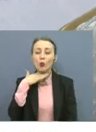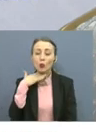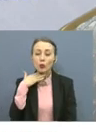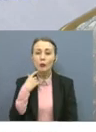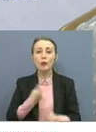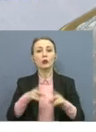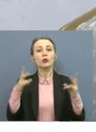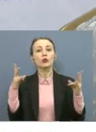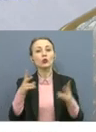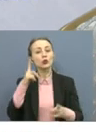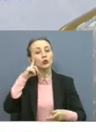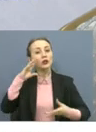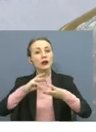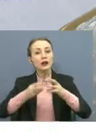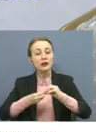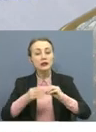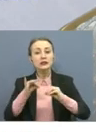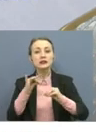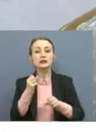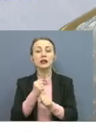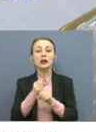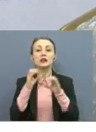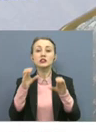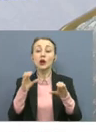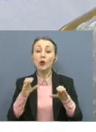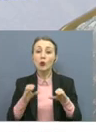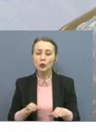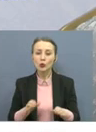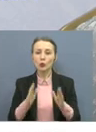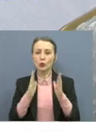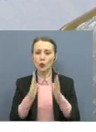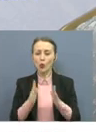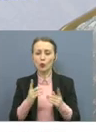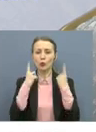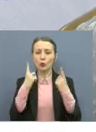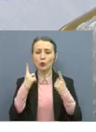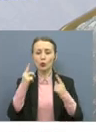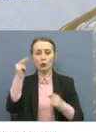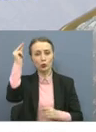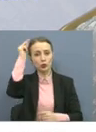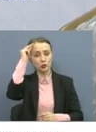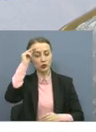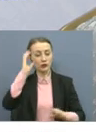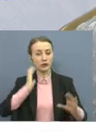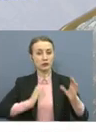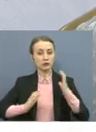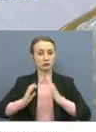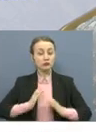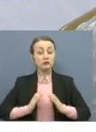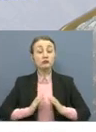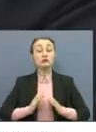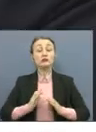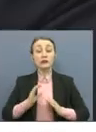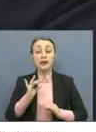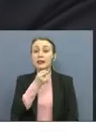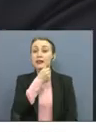пединституттарымыз, университеттеріміз бар. Ал мамандықтарды тек қана ірі университеттерде қалдыруымыз